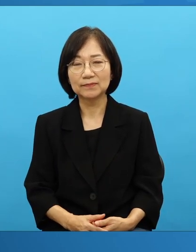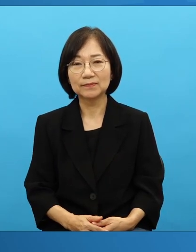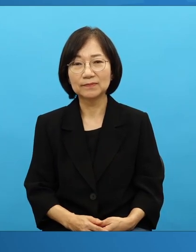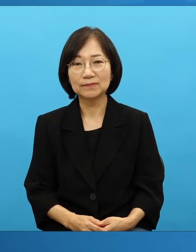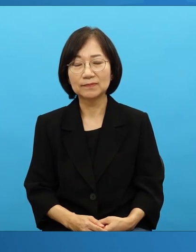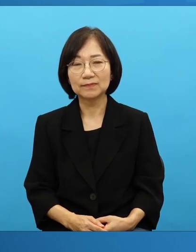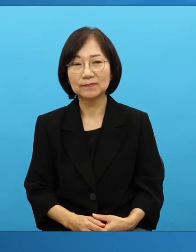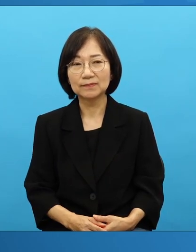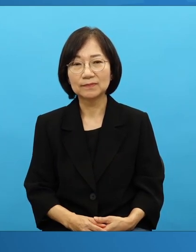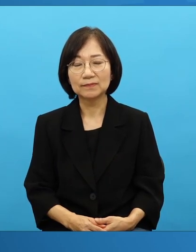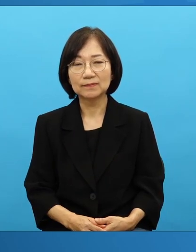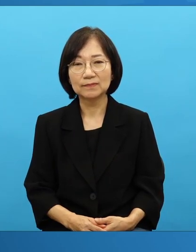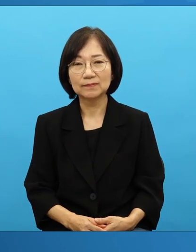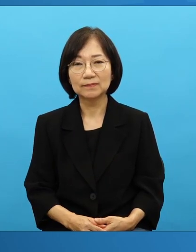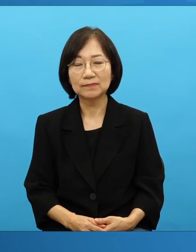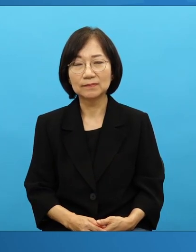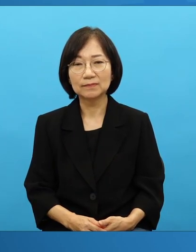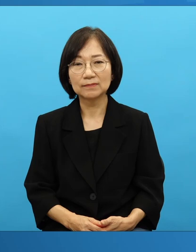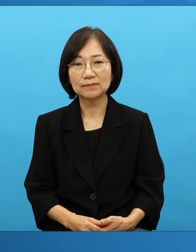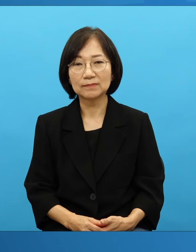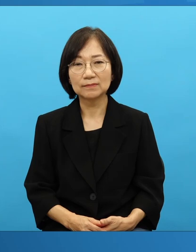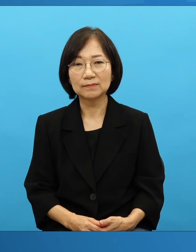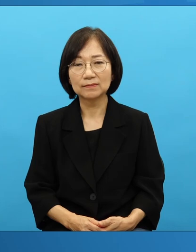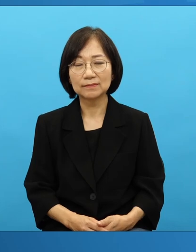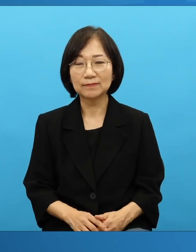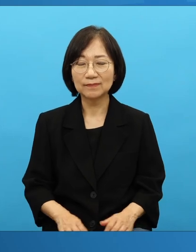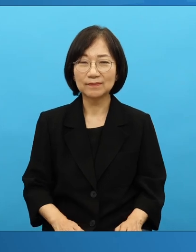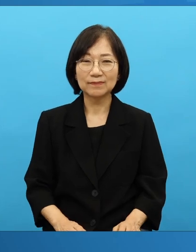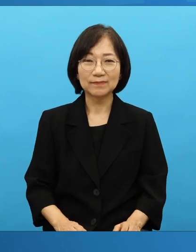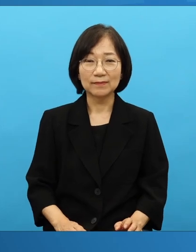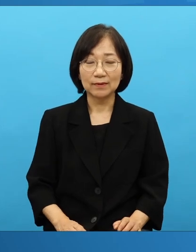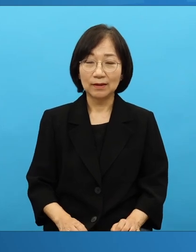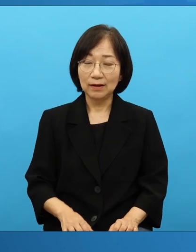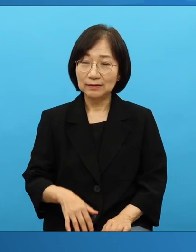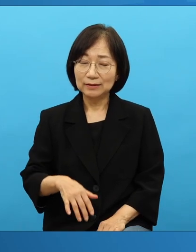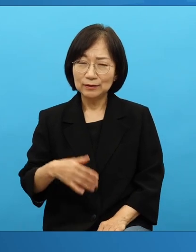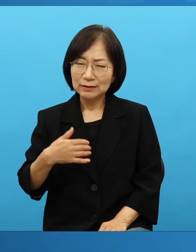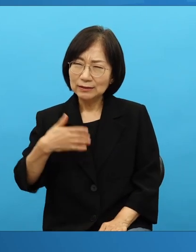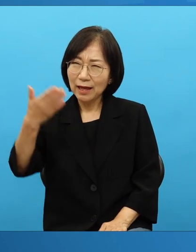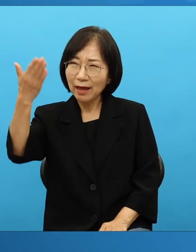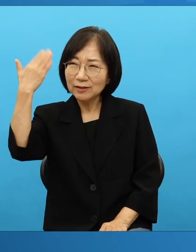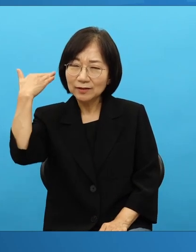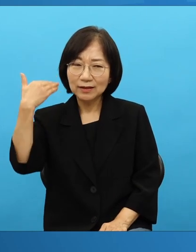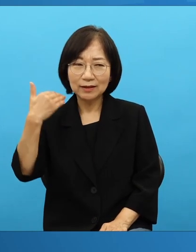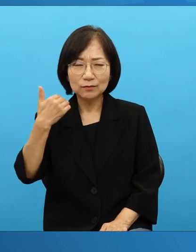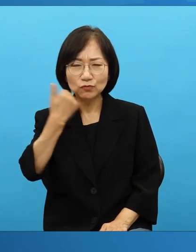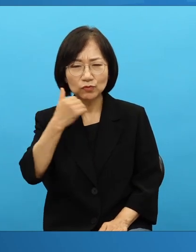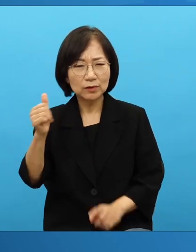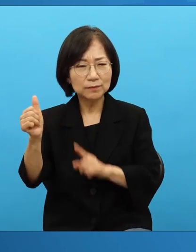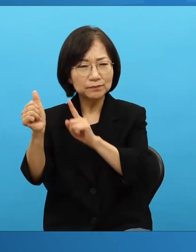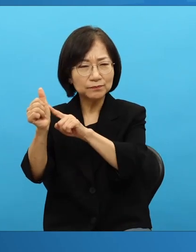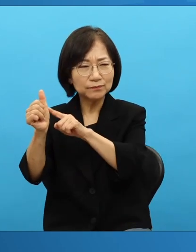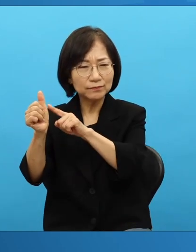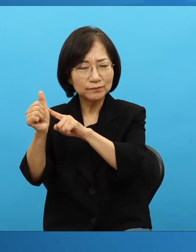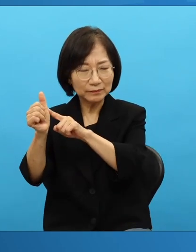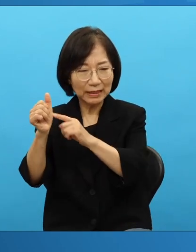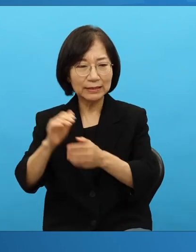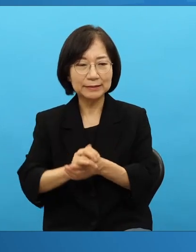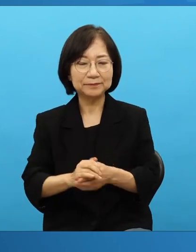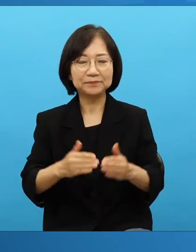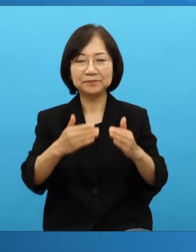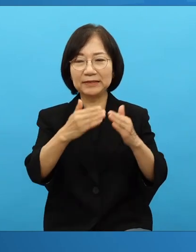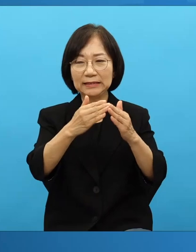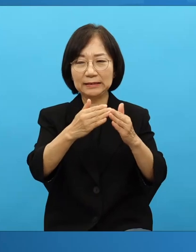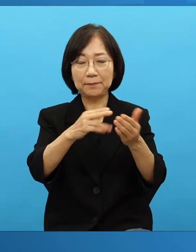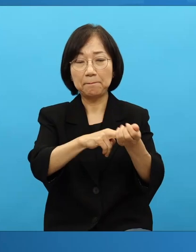我心想真了不起把自己房子卖了去哪儿住呢有这样的人啊 진짜 기도하는 사람 어떤 사람은요 내가 옛날에도 그거 보면은 자기는 달세로 옮기 부르고 집 팔 헌금하게 이런